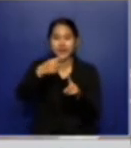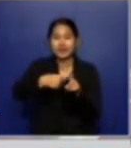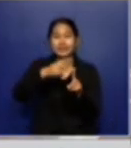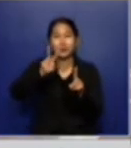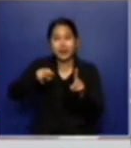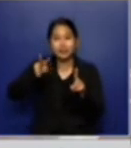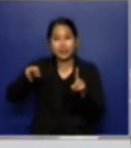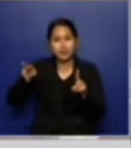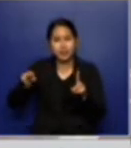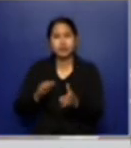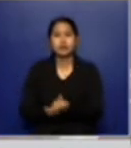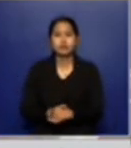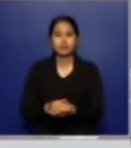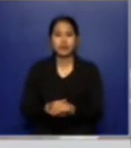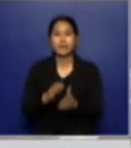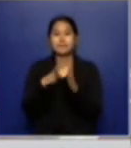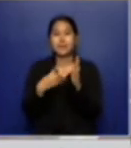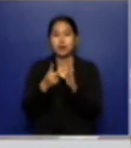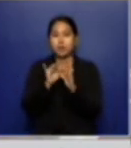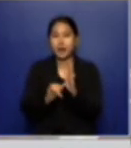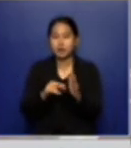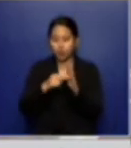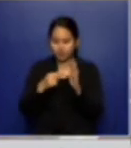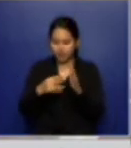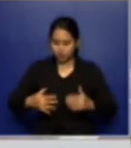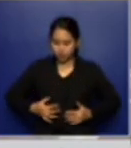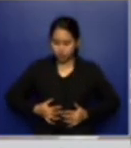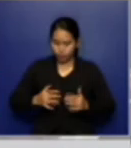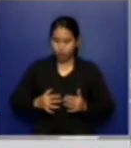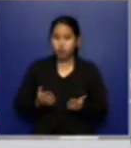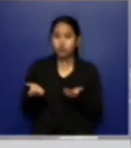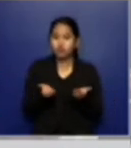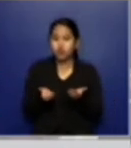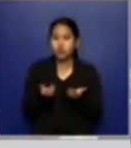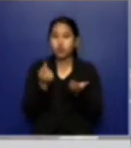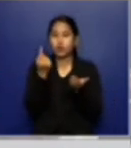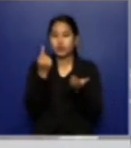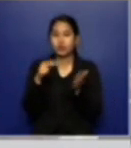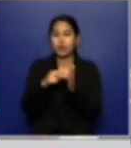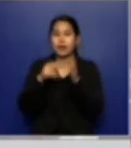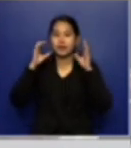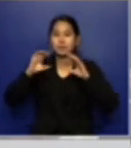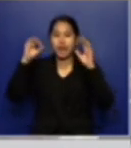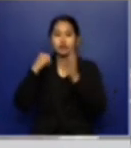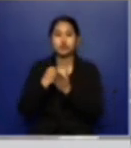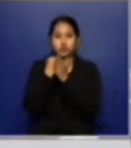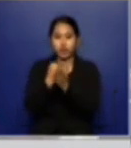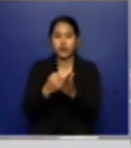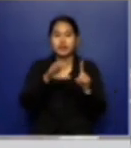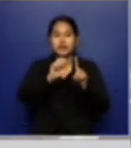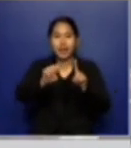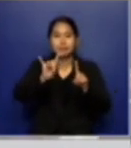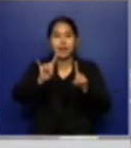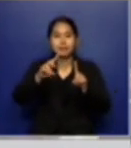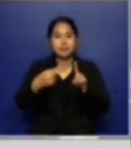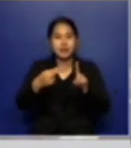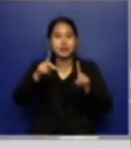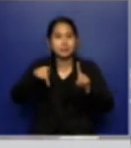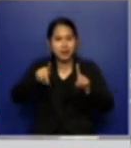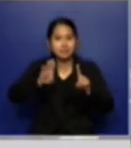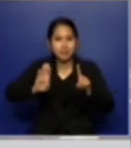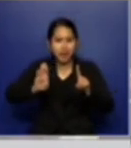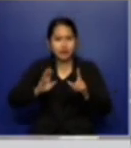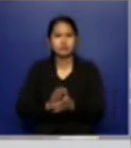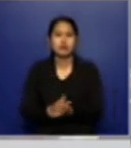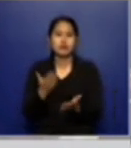ายนี้การมีบุตร1คนจะได้รับเงินช่วยเหลือจากภาครัฐ 181,000 บาทค่าแร